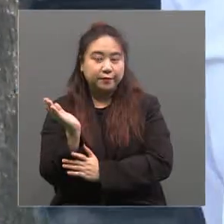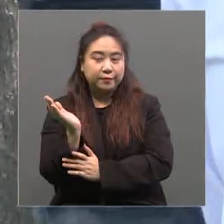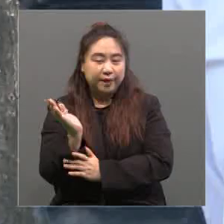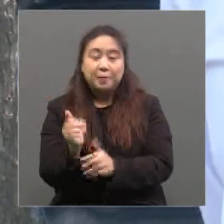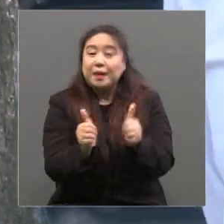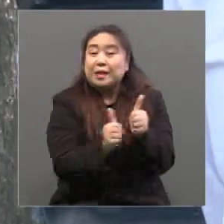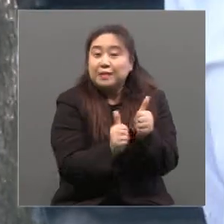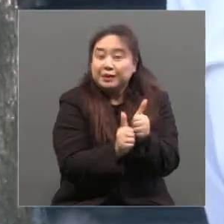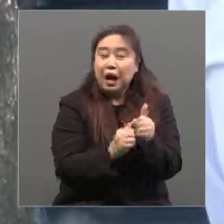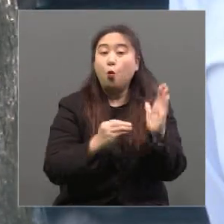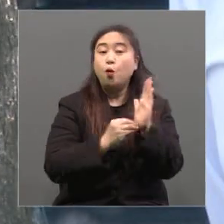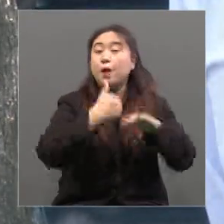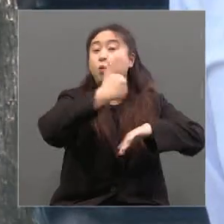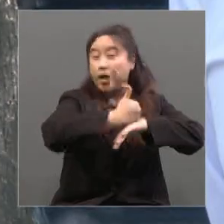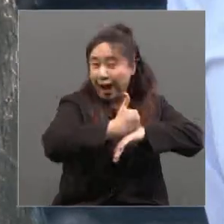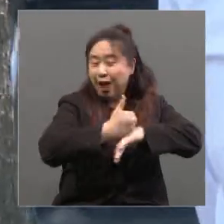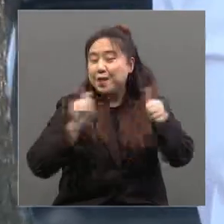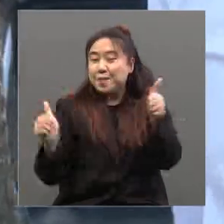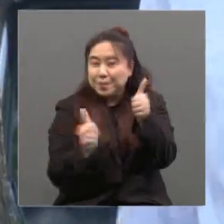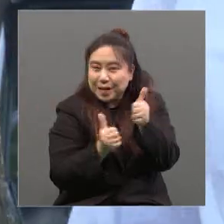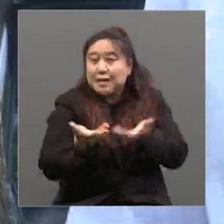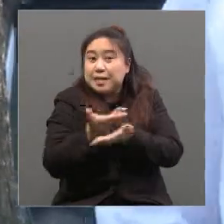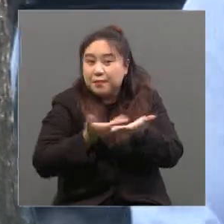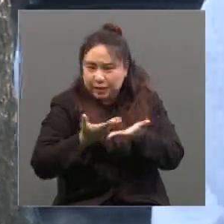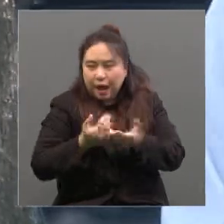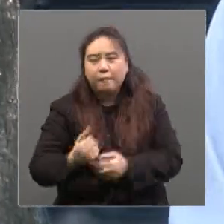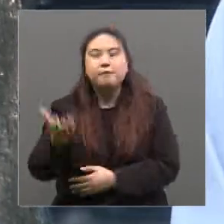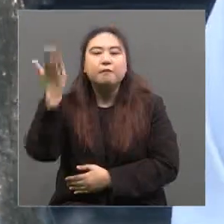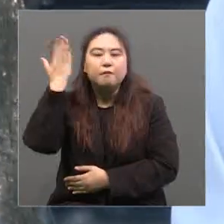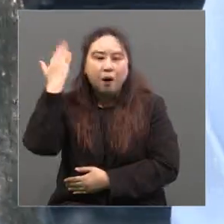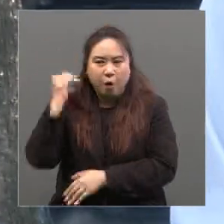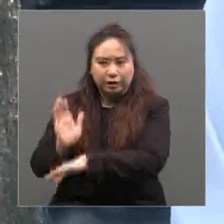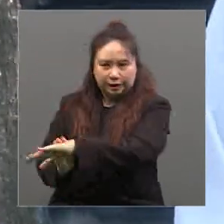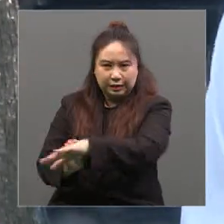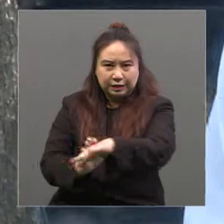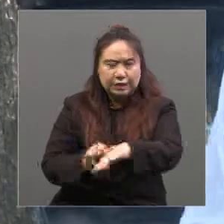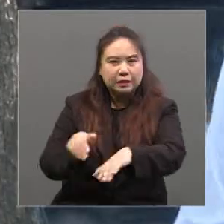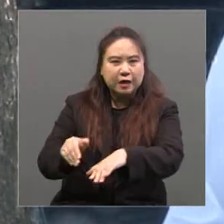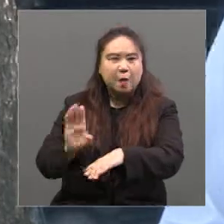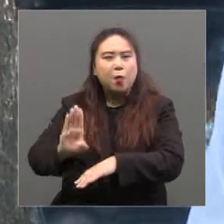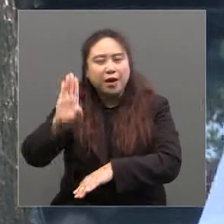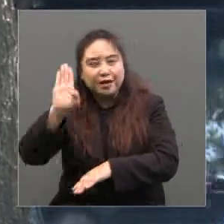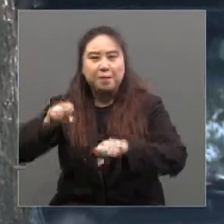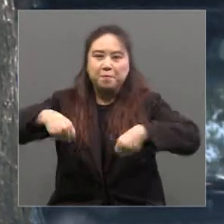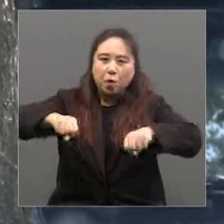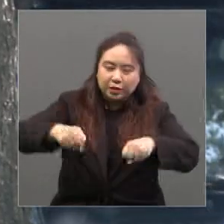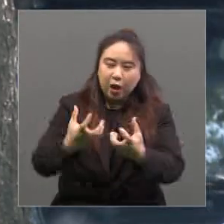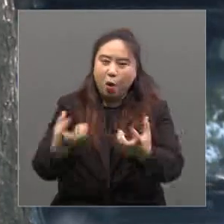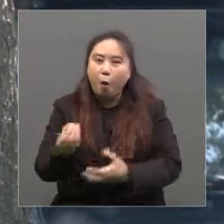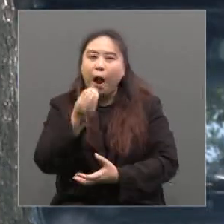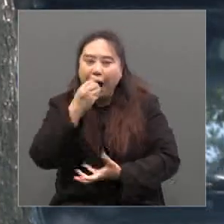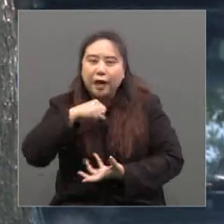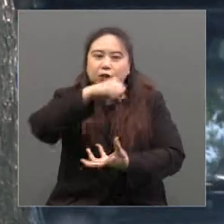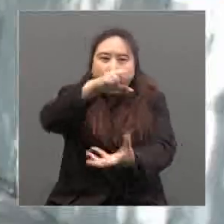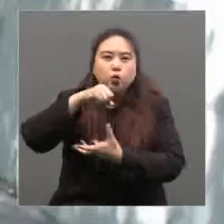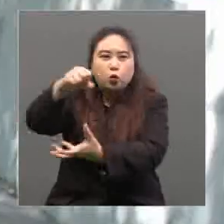ผู้ว่ากทมนะครับก็ได้บอกว่าที่ผ่านมาเนี่ยก็ได้เชิญผู้ประกอบการเอ่อรถรับส่งอาหารและพัสดุหาเรือแนวทางและแก้